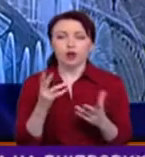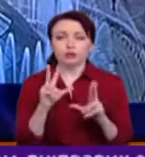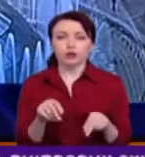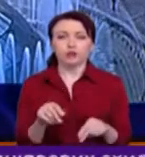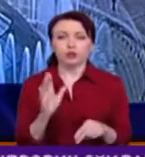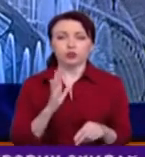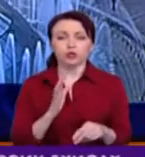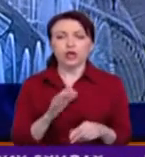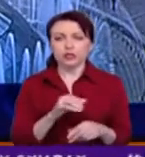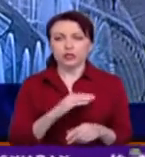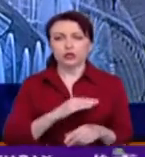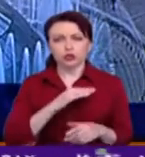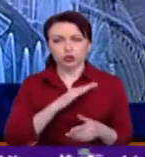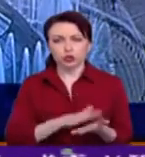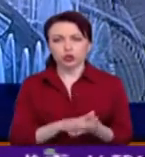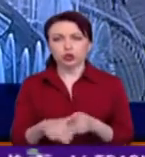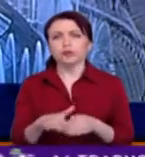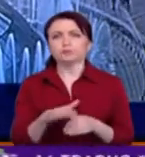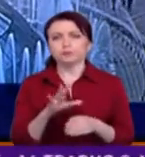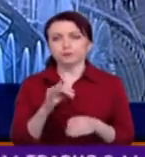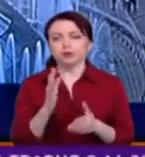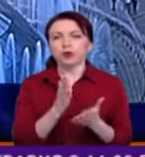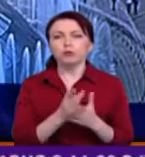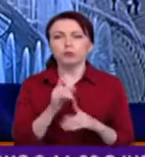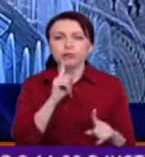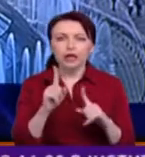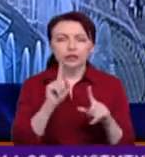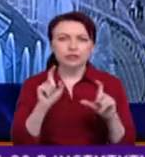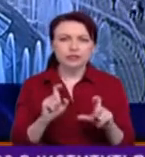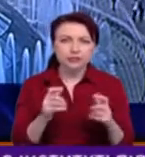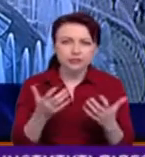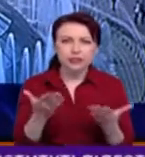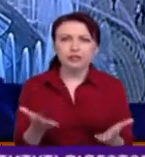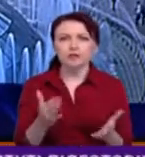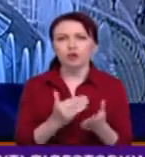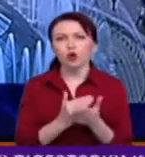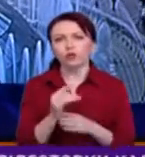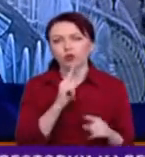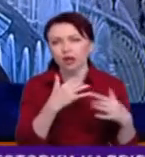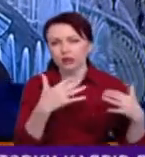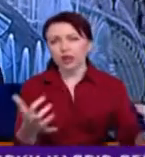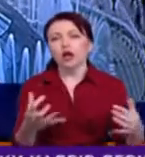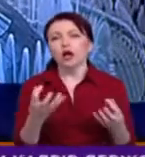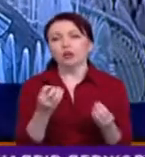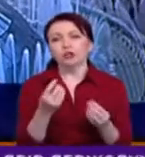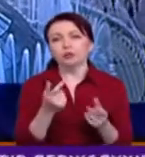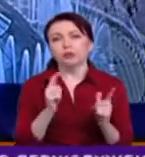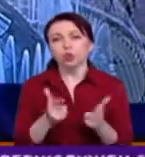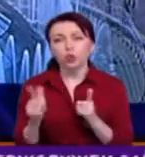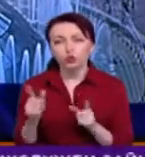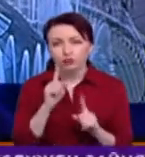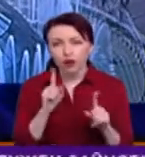достатньо таким насиченим. Маємо початок пленарних засідань і пленарні, власне, засідання Верховної Ради, а перед тим ще мали і Погоджувальну